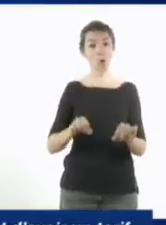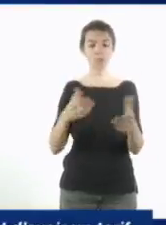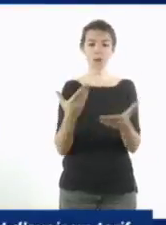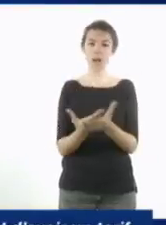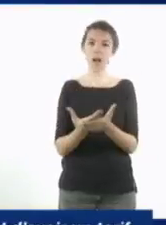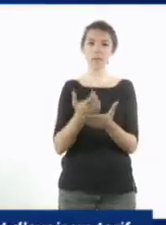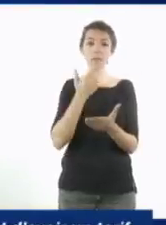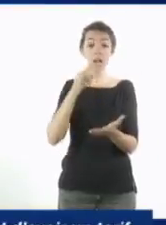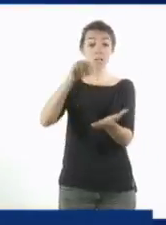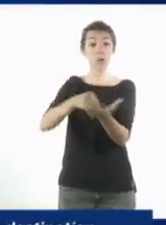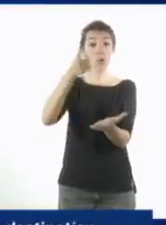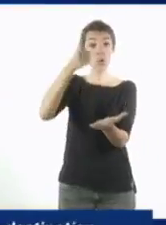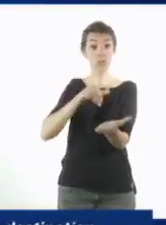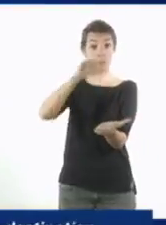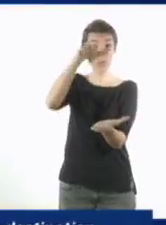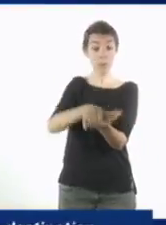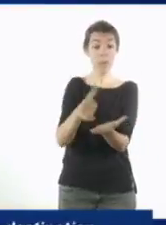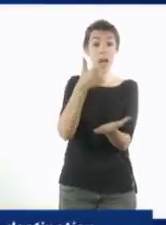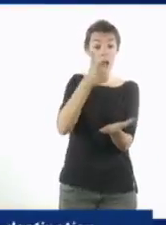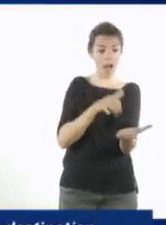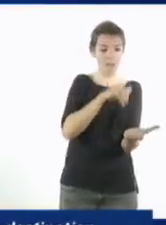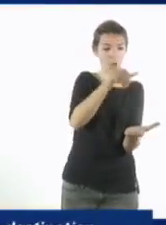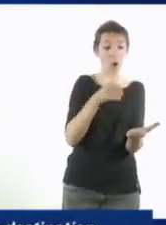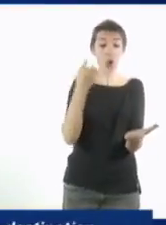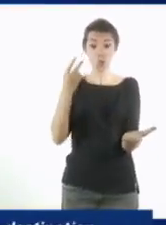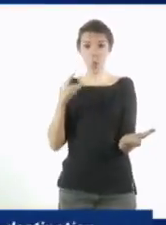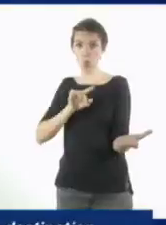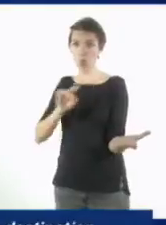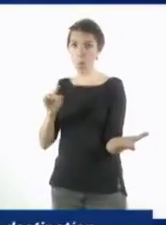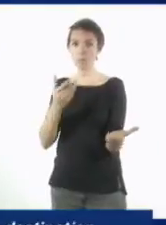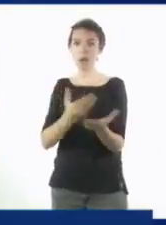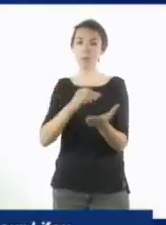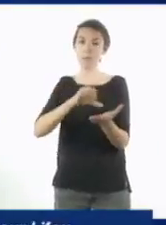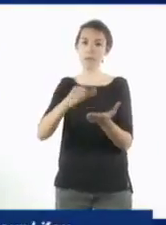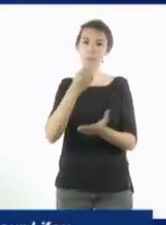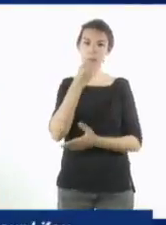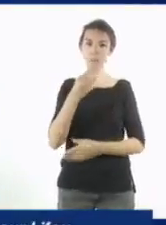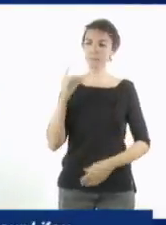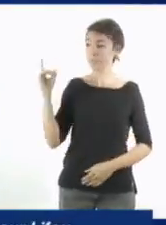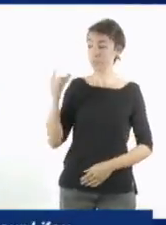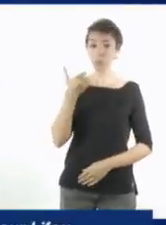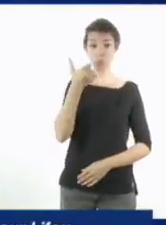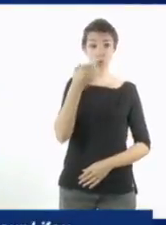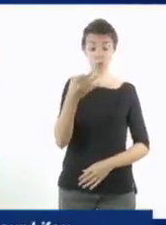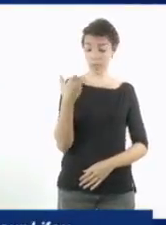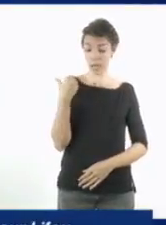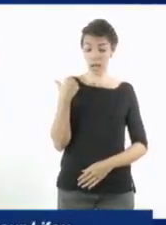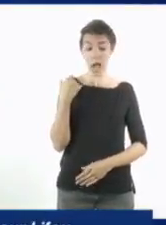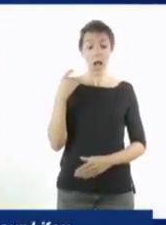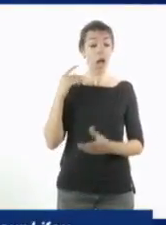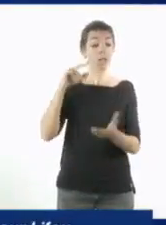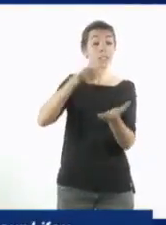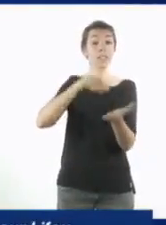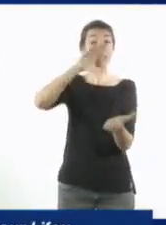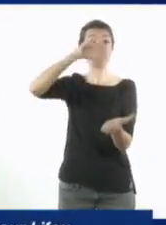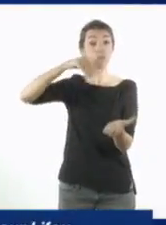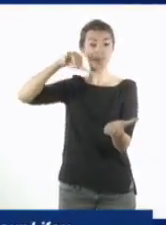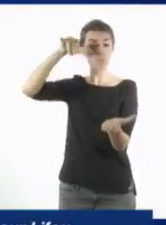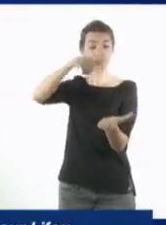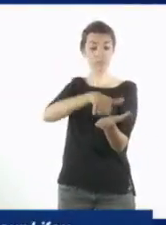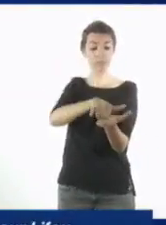permet encore de faire un seul vol et non pas d'en payer deux pour une destination. Donc c'est bien. On est arrivés il y une semaine sur Lifou et puis